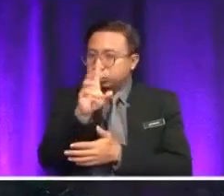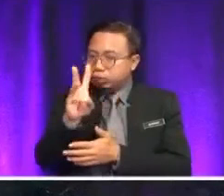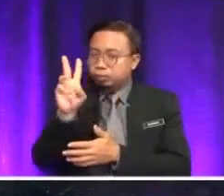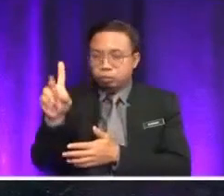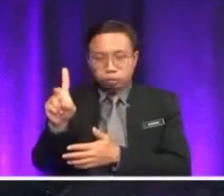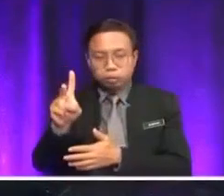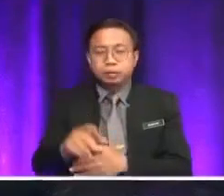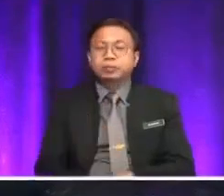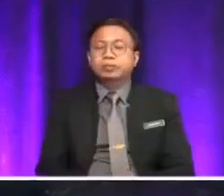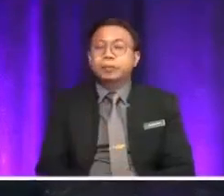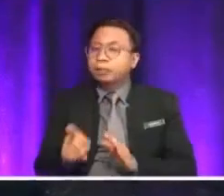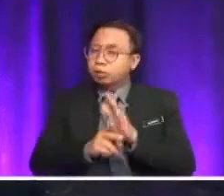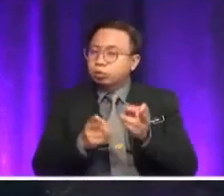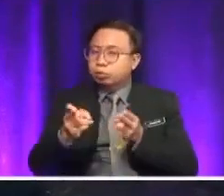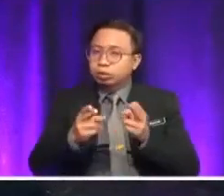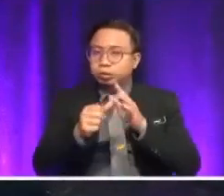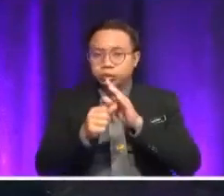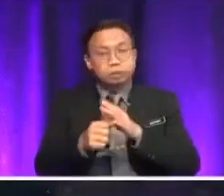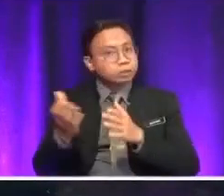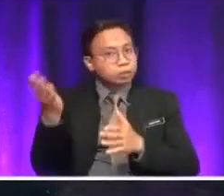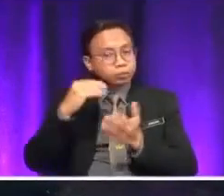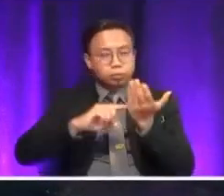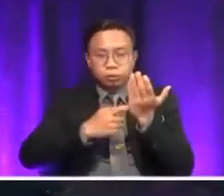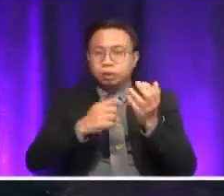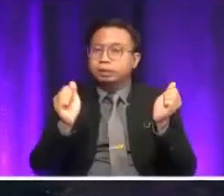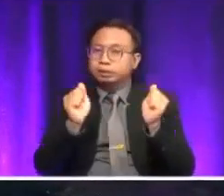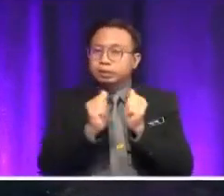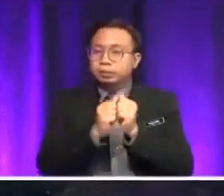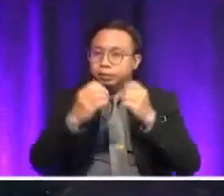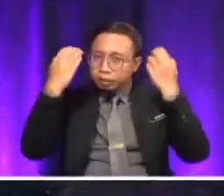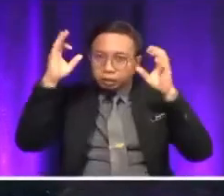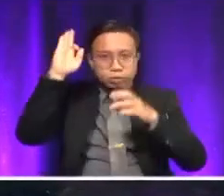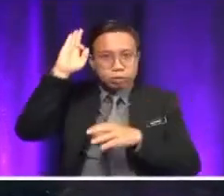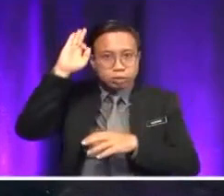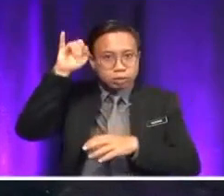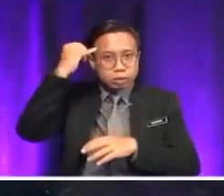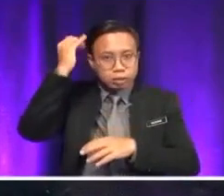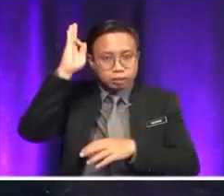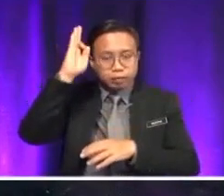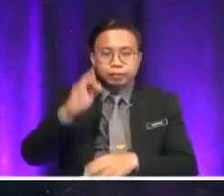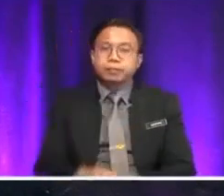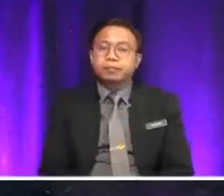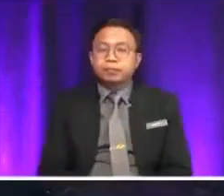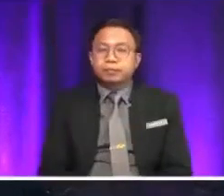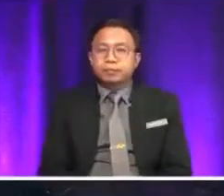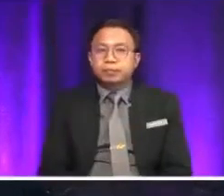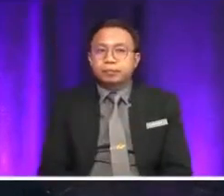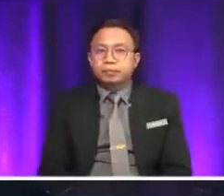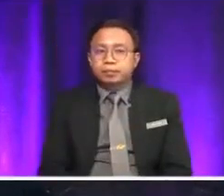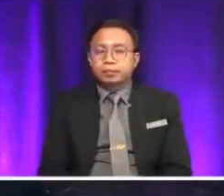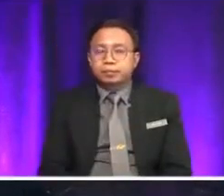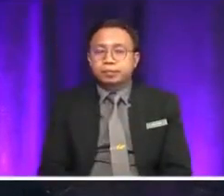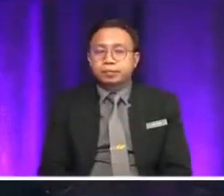pengurusan konflik dan stres. Jadi tunggu apa lagi, jom kita mulakan kelas kita bersama dengan Cikgu Jafri. Silakan cikgu. Okey.